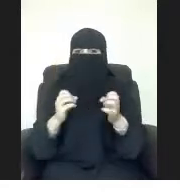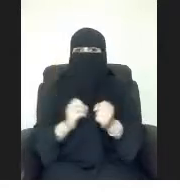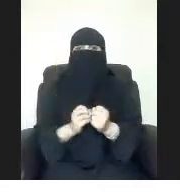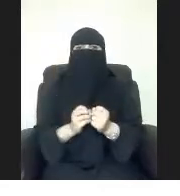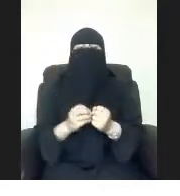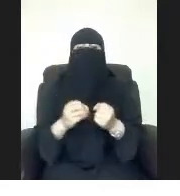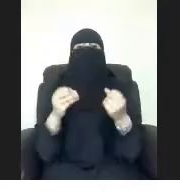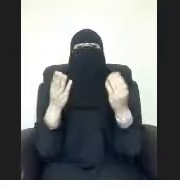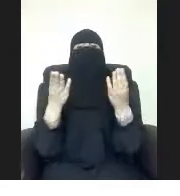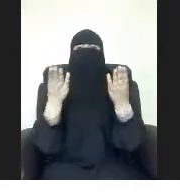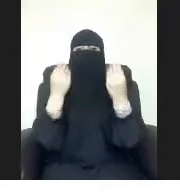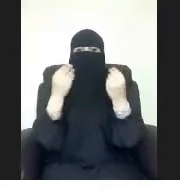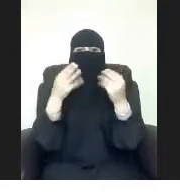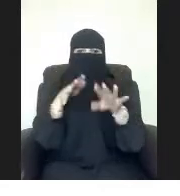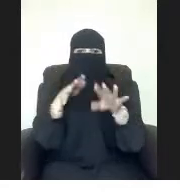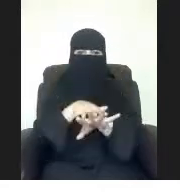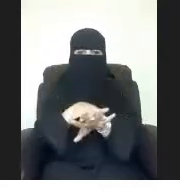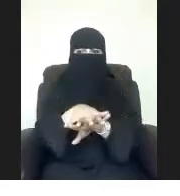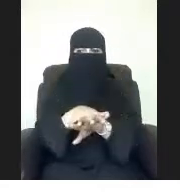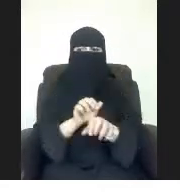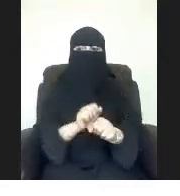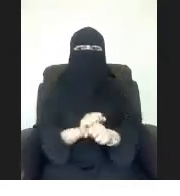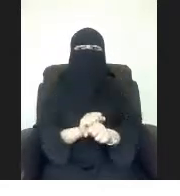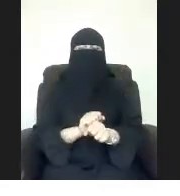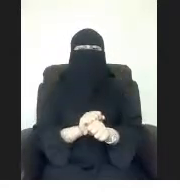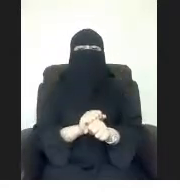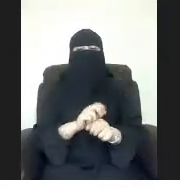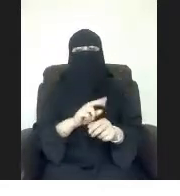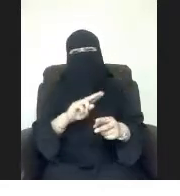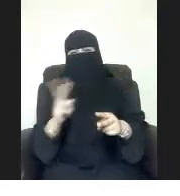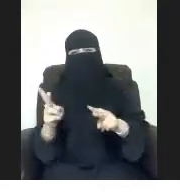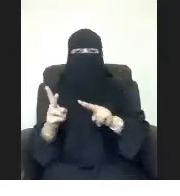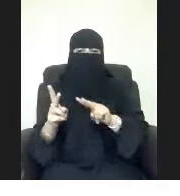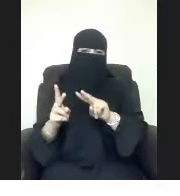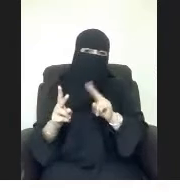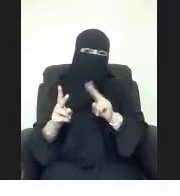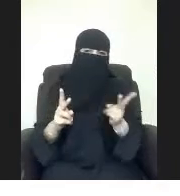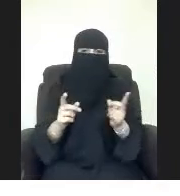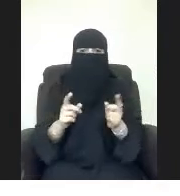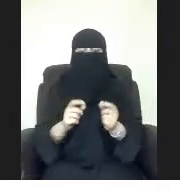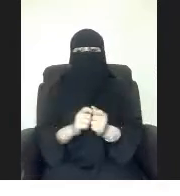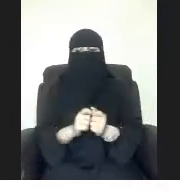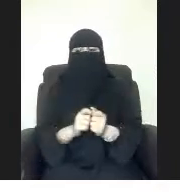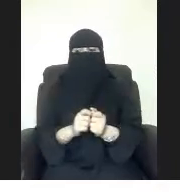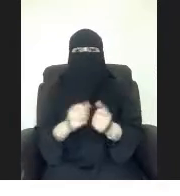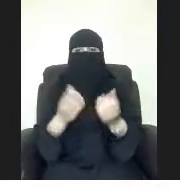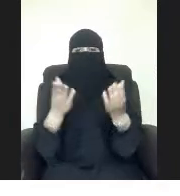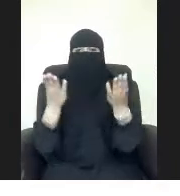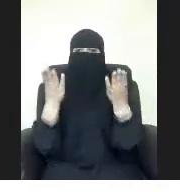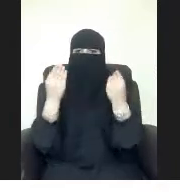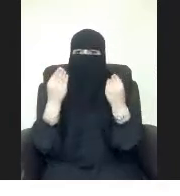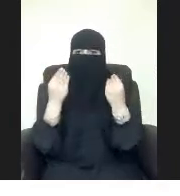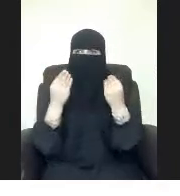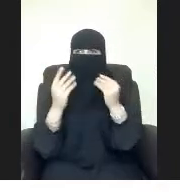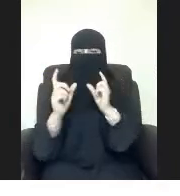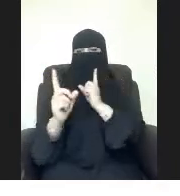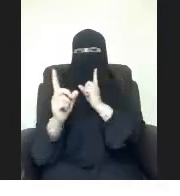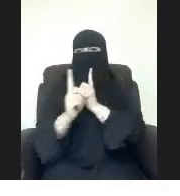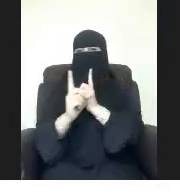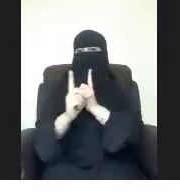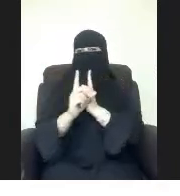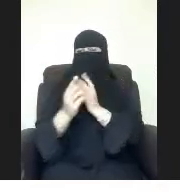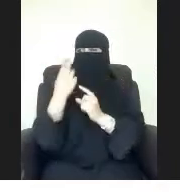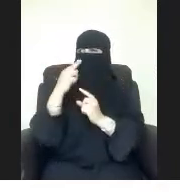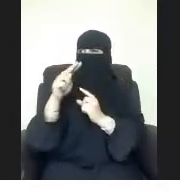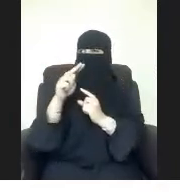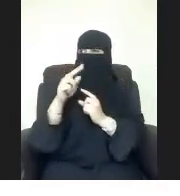أمامكم، يعني بنهايتين بعيدتين: أو تعلم تقليدي وجها لوجه لا يوجد أي اتصال،